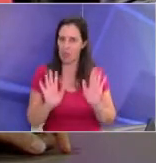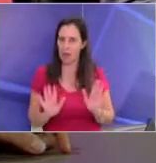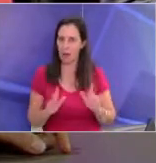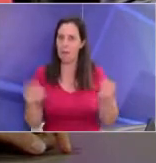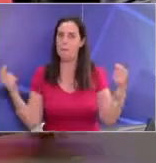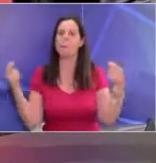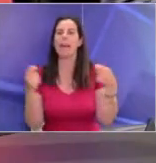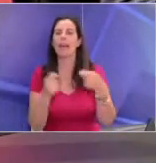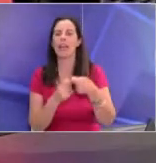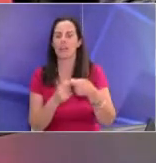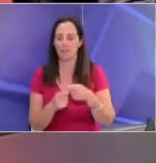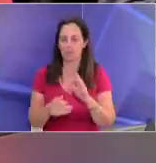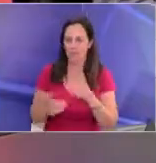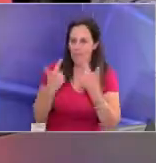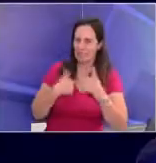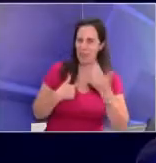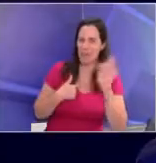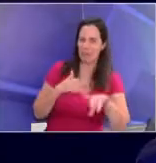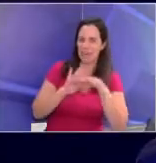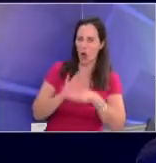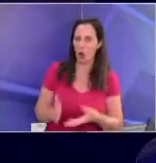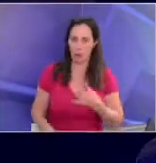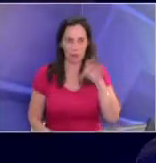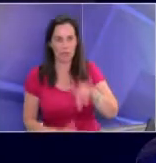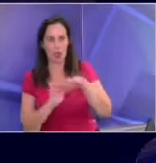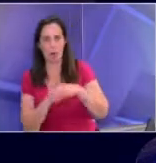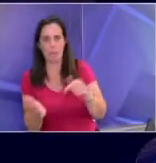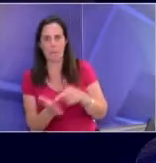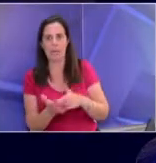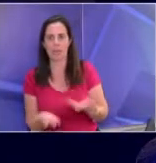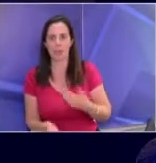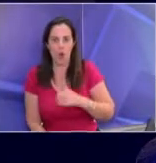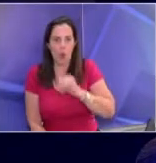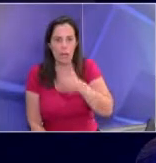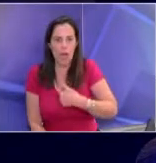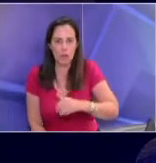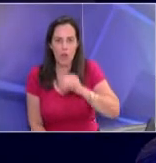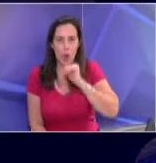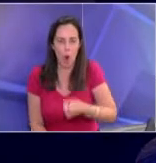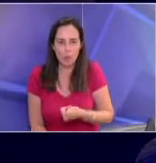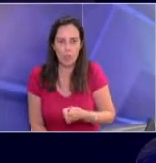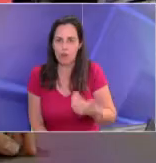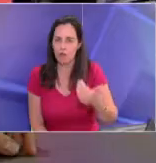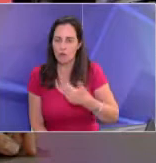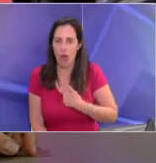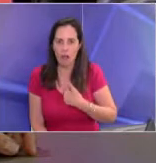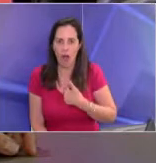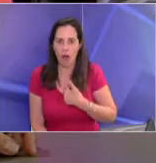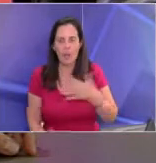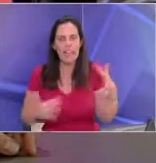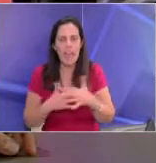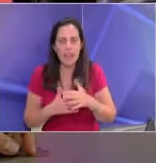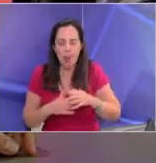בהקשר לסיפור הבידוני... לא, אבל תסביר לי למה אתה מתנגד לחוק. אני מתנגד לחוק, מכיוון שאני לא רוצה שאנחנו נשב